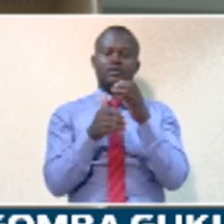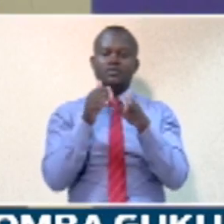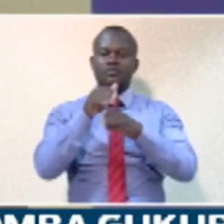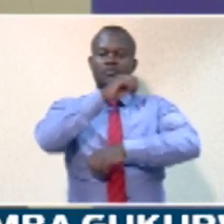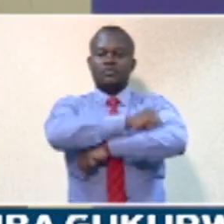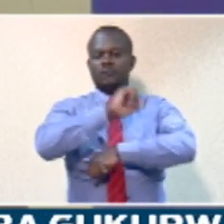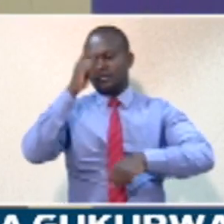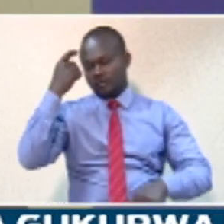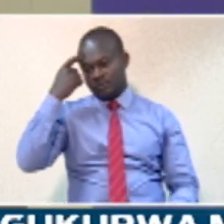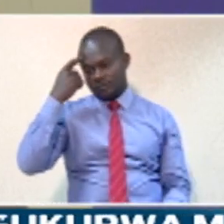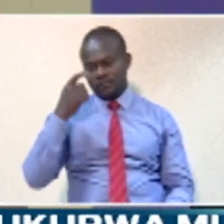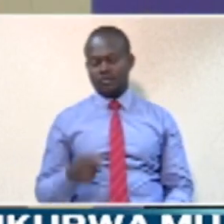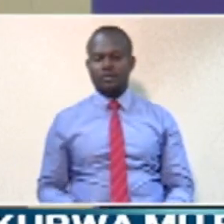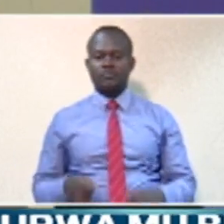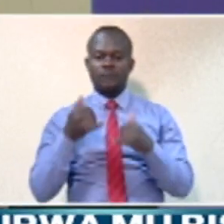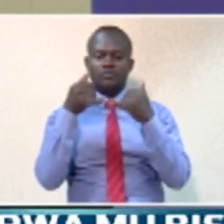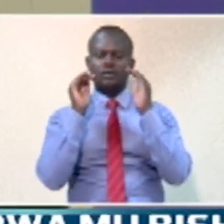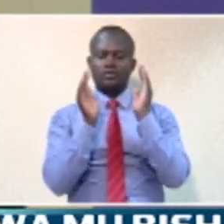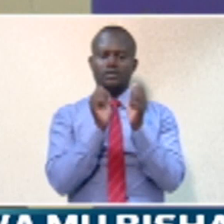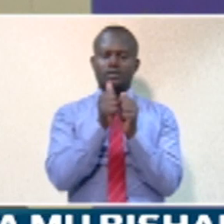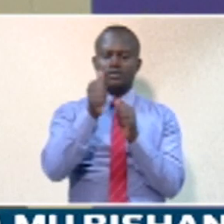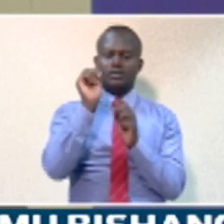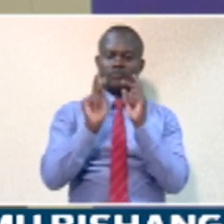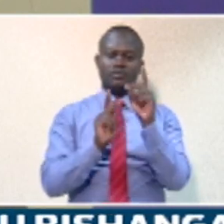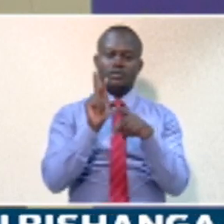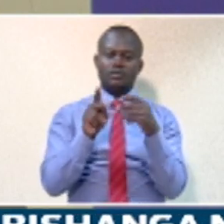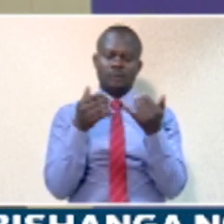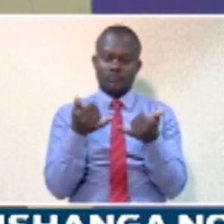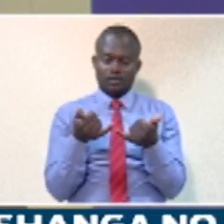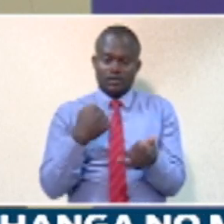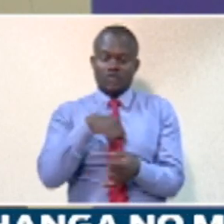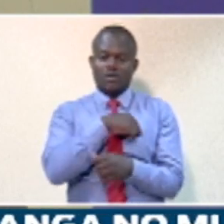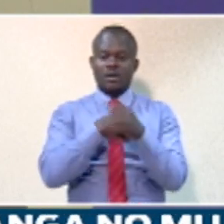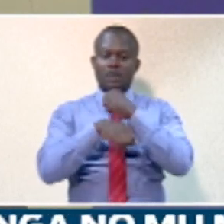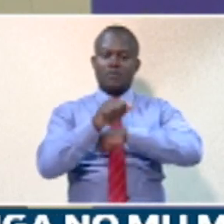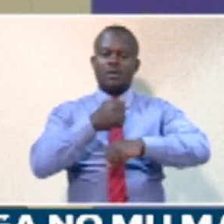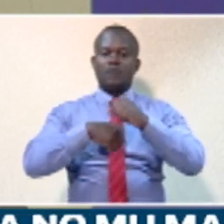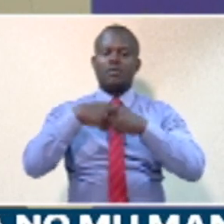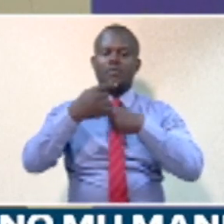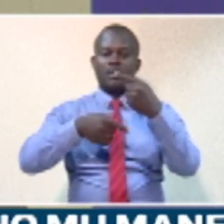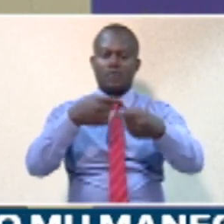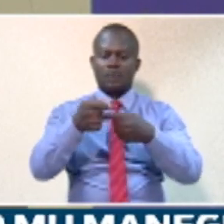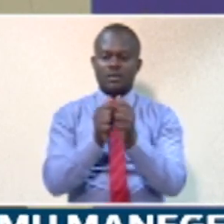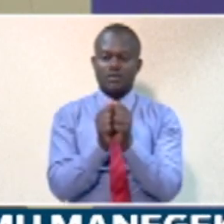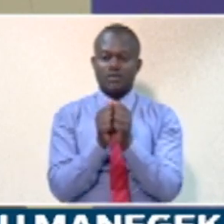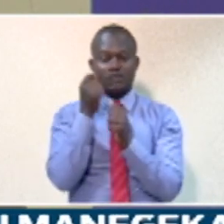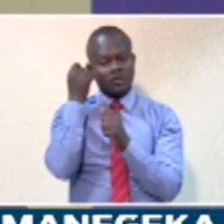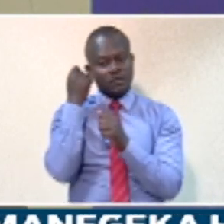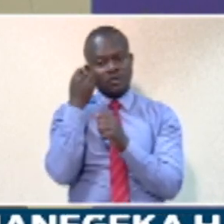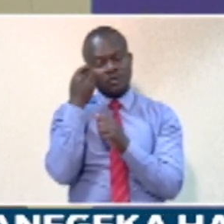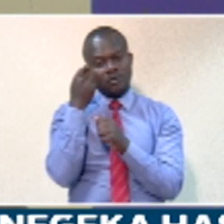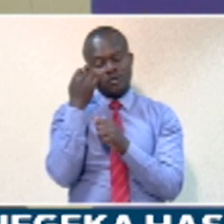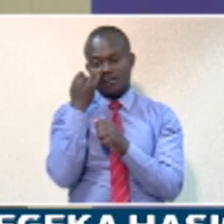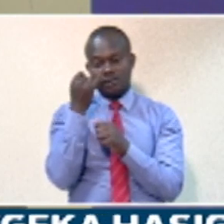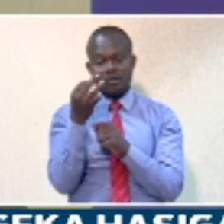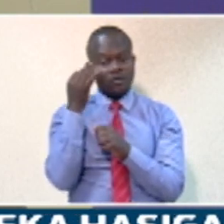Leta. Ugereranyije n'abo bantu twebwe urebye ibikorwa byarakomeje nubwo byari muri kondisiyo